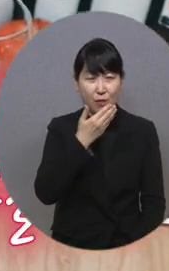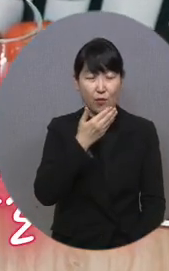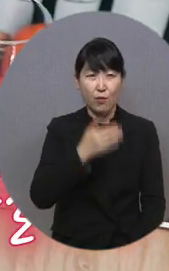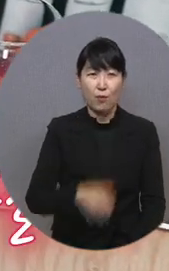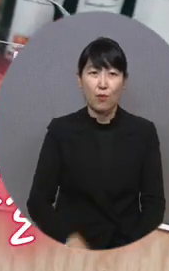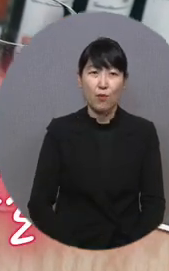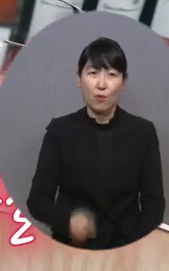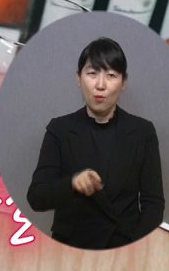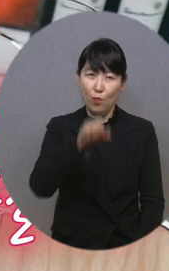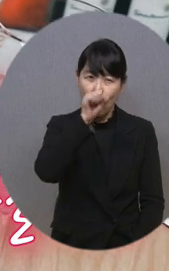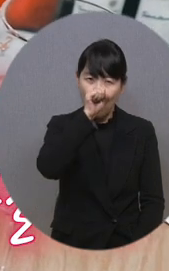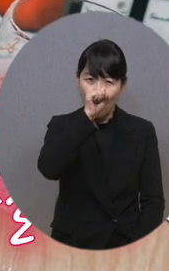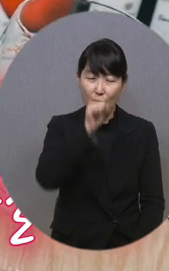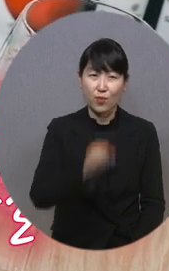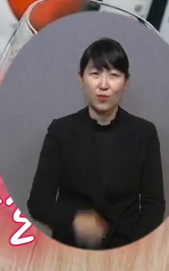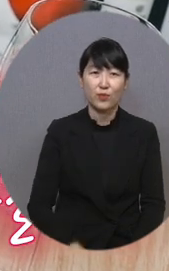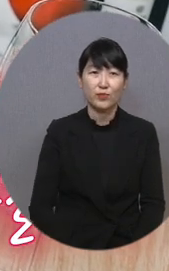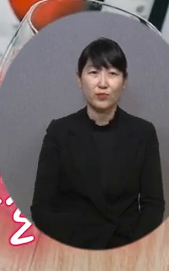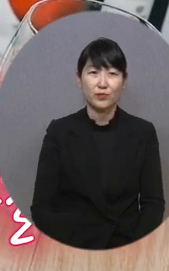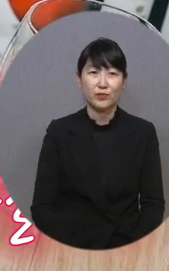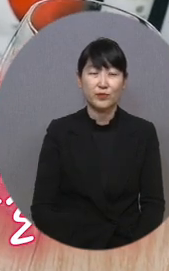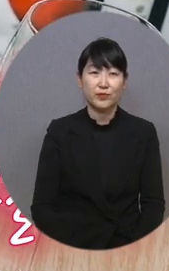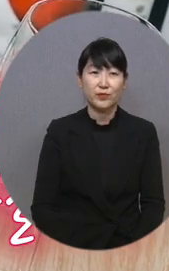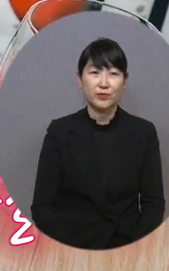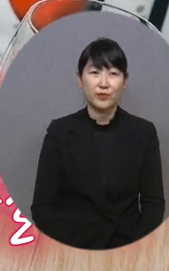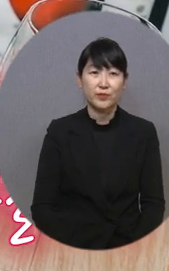인증까지 받았다고 합니다.